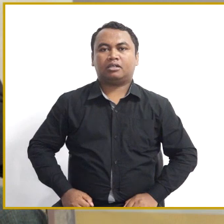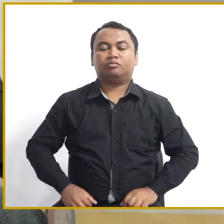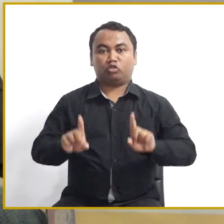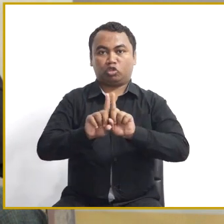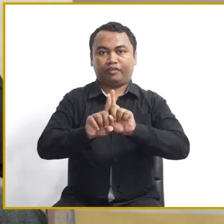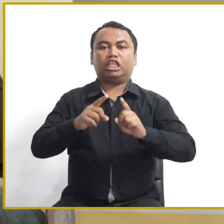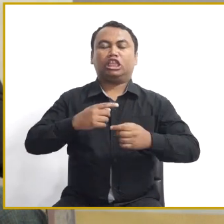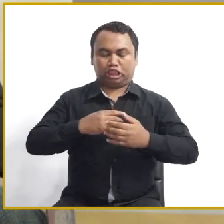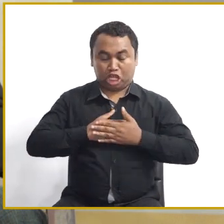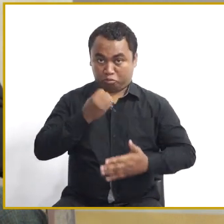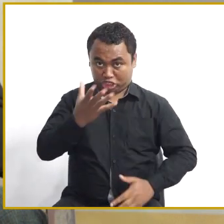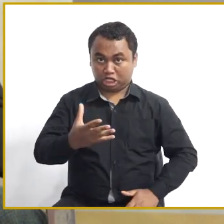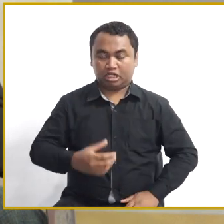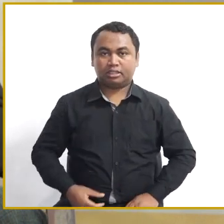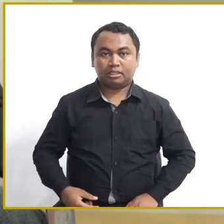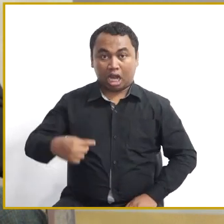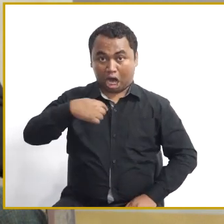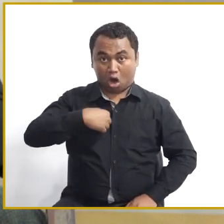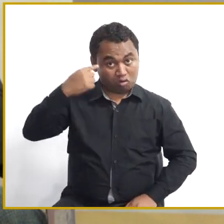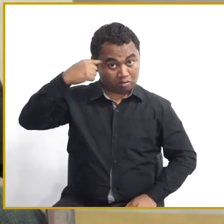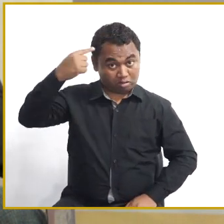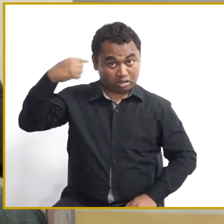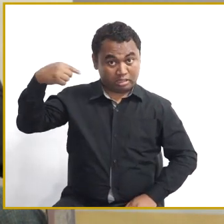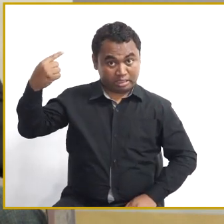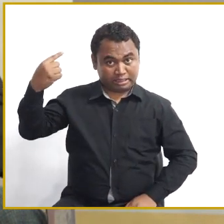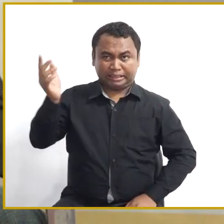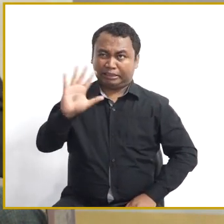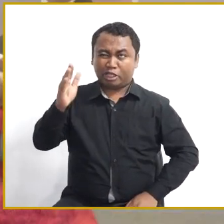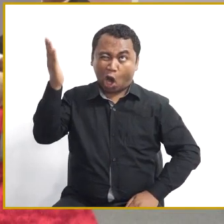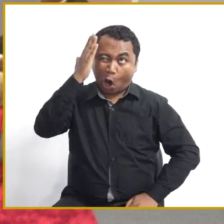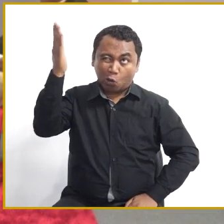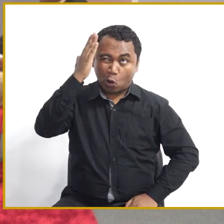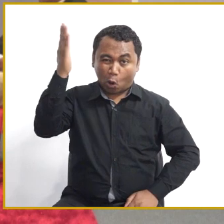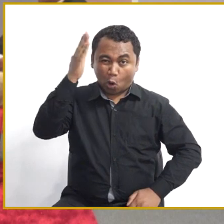le ato anatin'ny eritreritro dia tsy afaka mijanona fotsiny